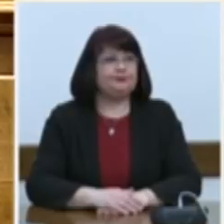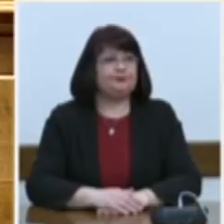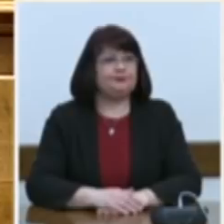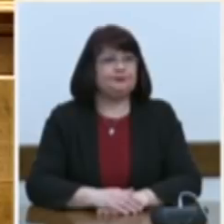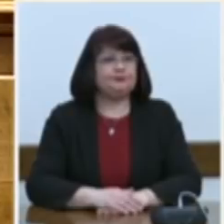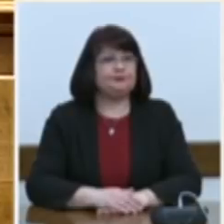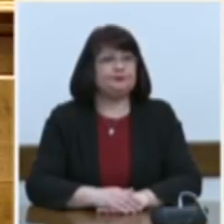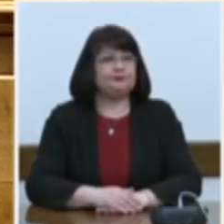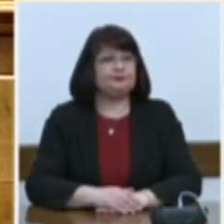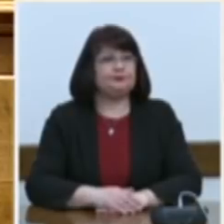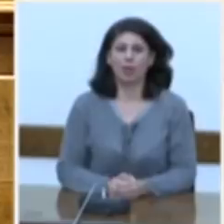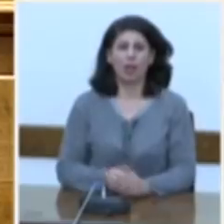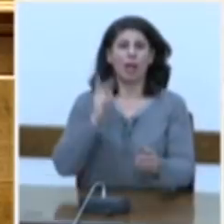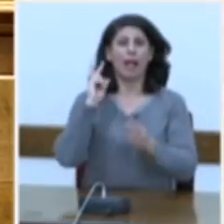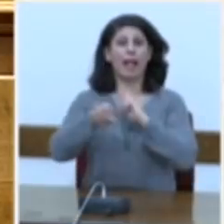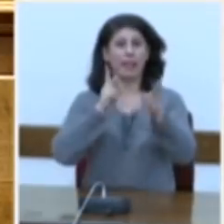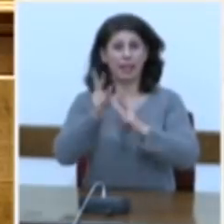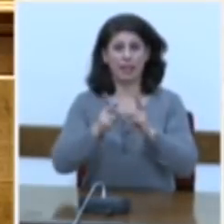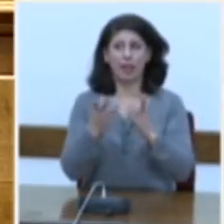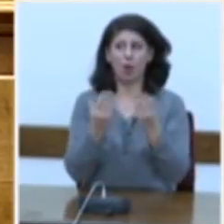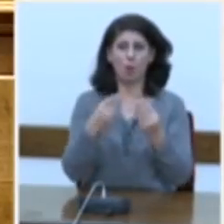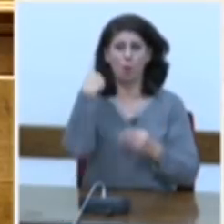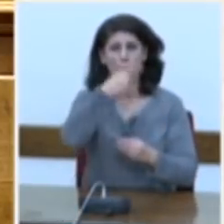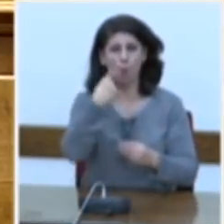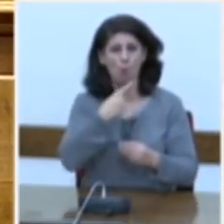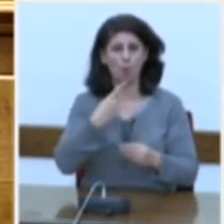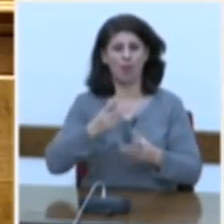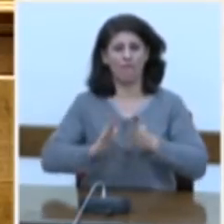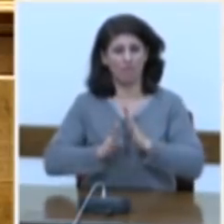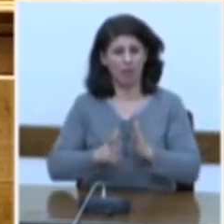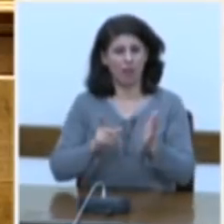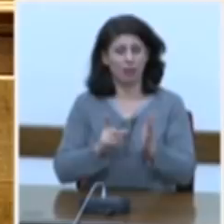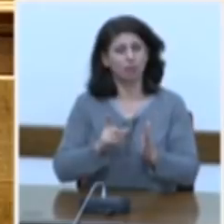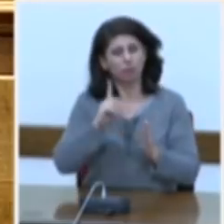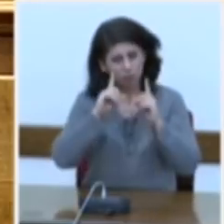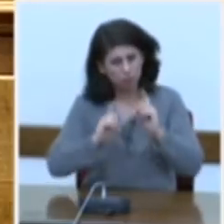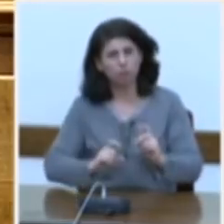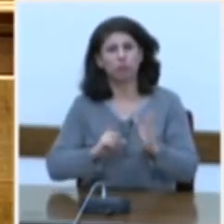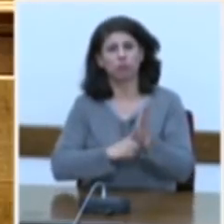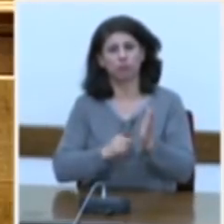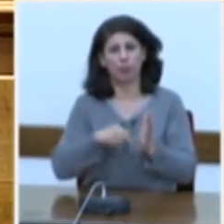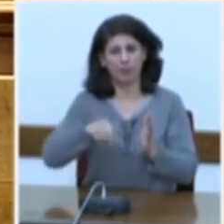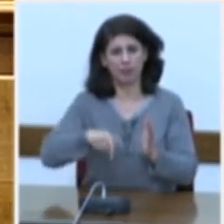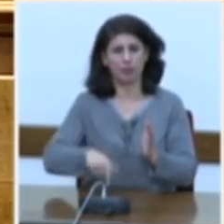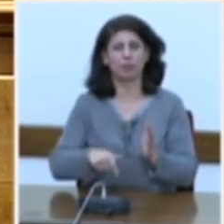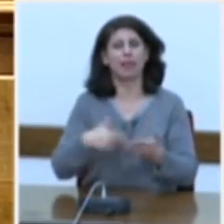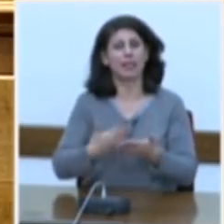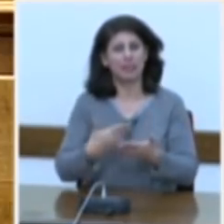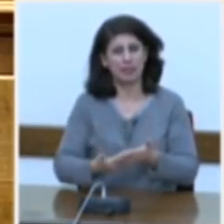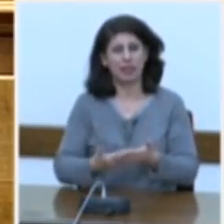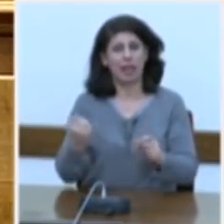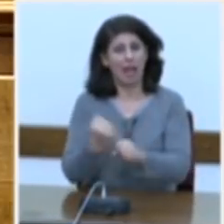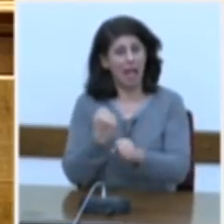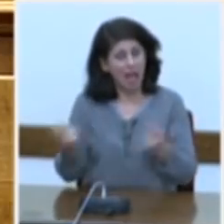και καταδίκη της πολύμορφης βίας μπορούν και πρέπει να είναι σήμερα στοιχεία της εργατικής, της